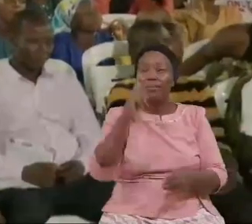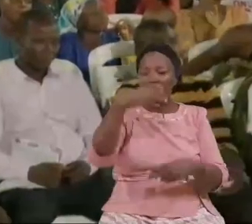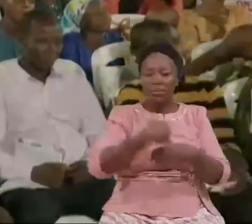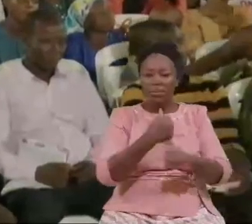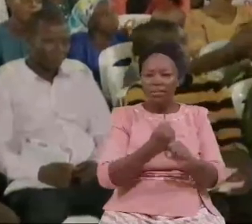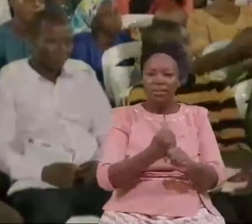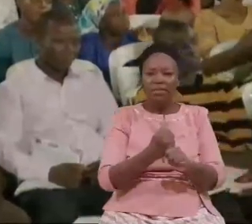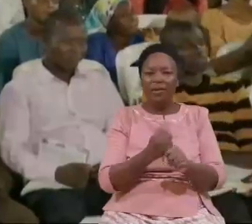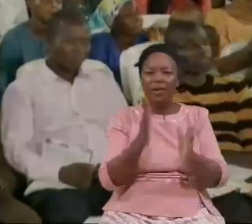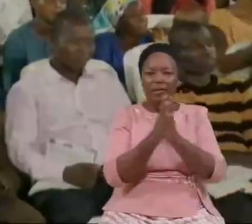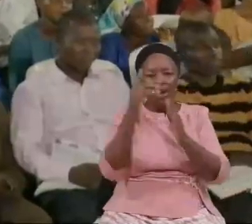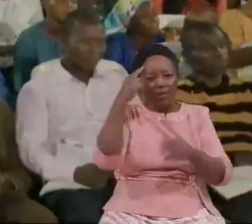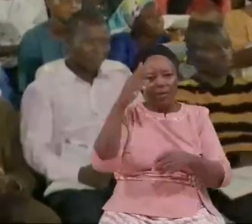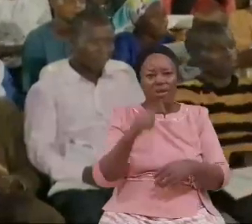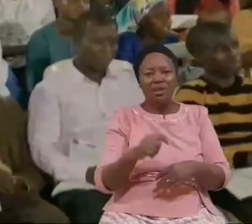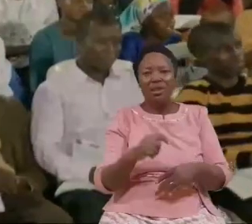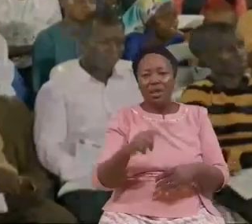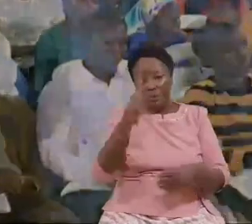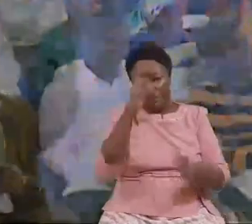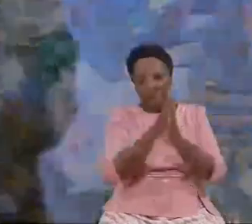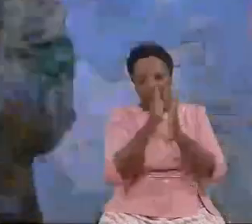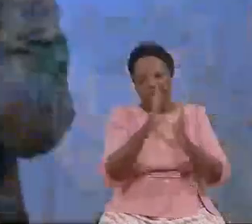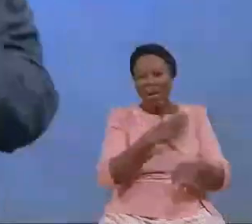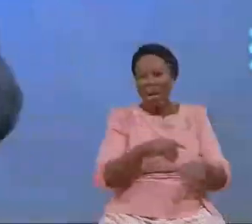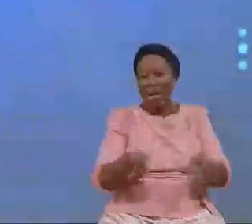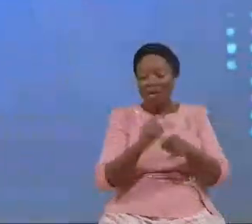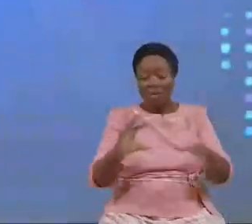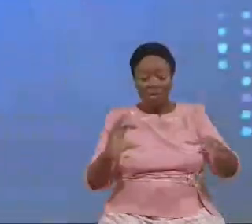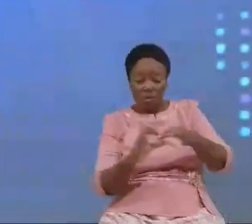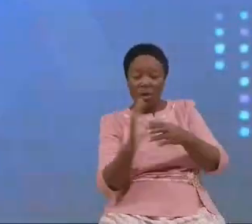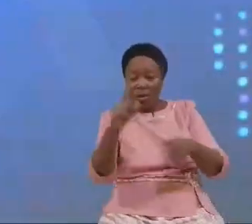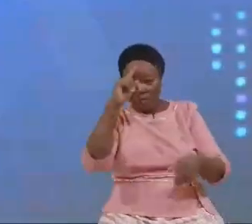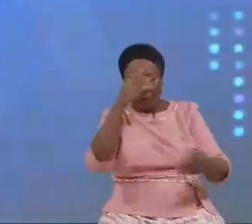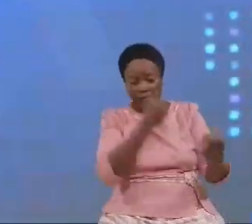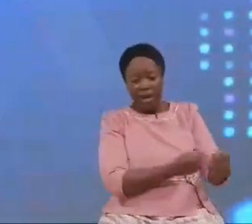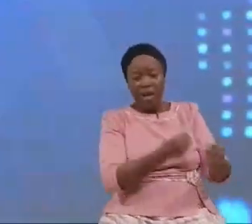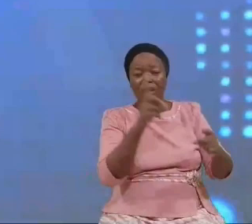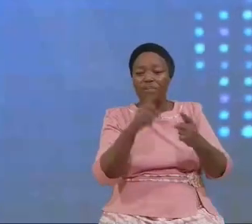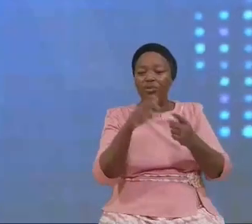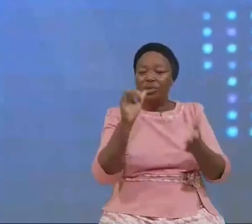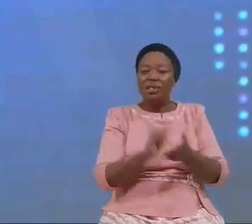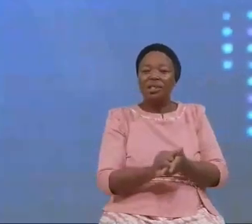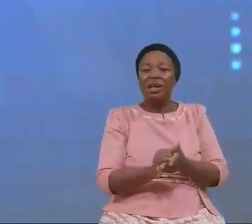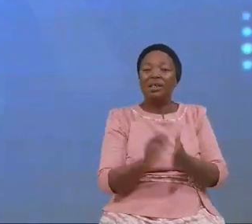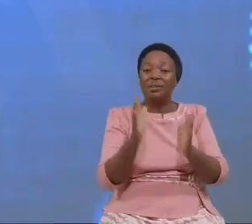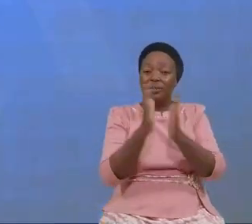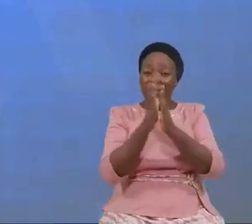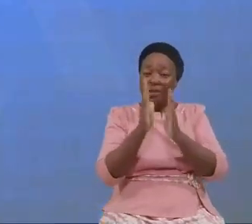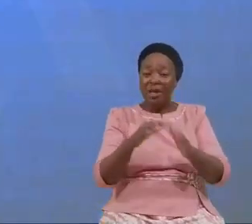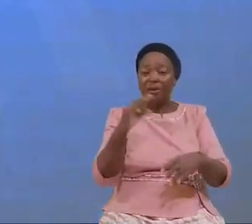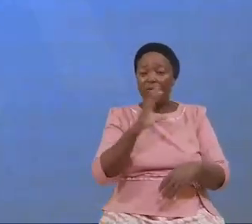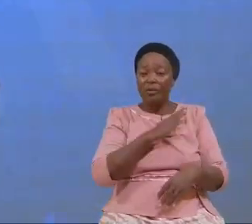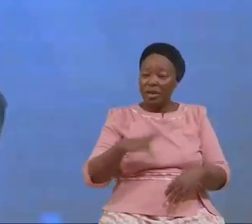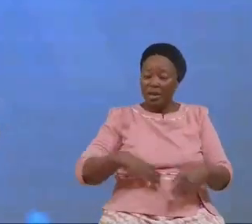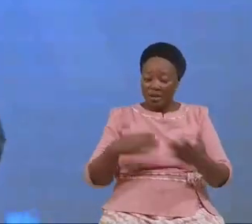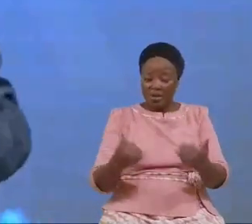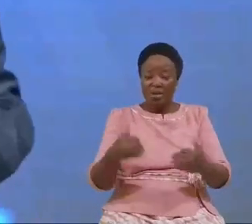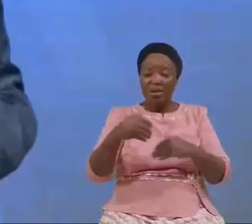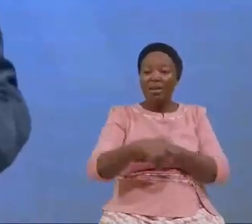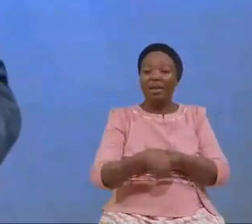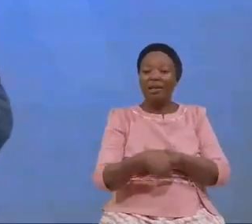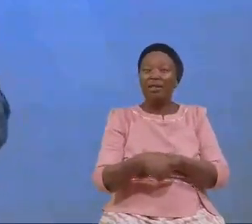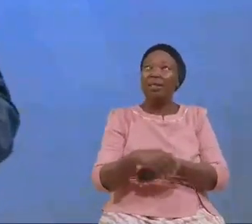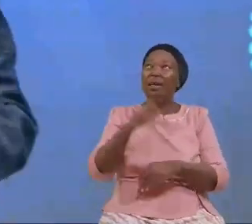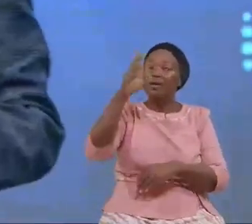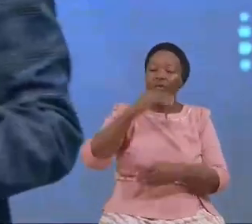intercède pour les saints et comme tu joins ta foi à cette intersection de crise ce soir il